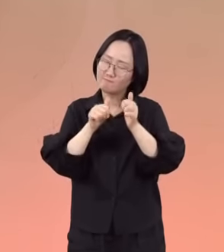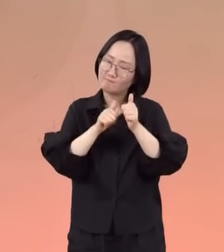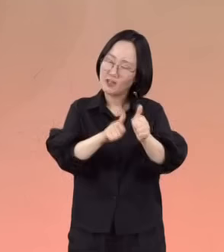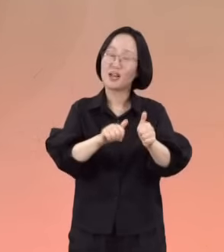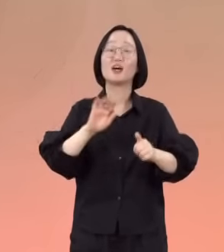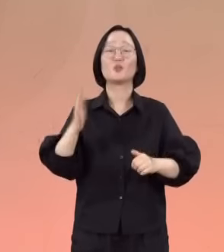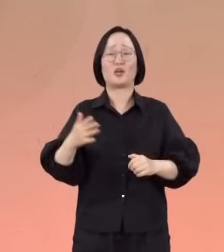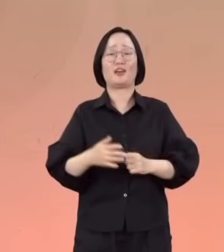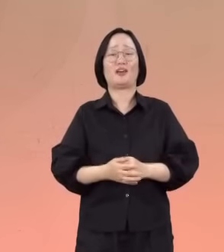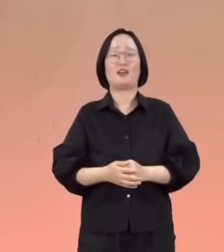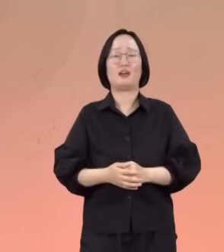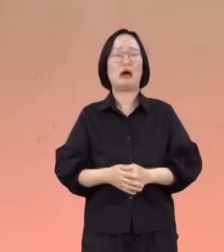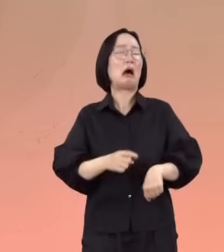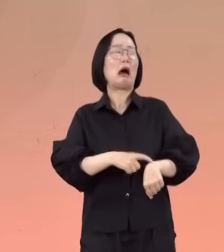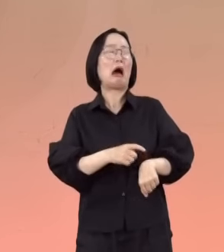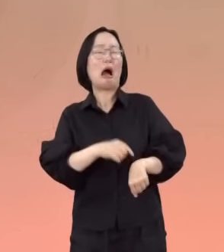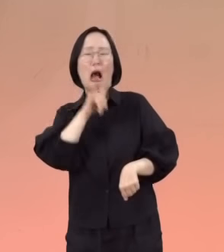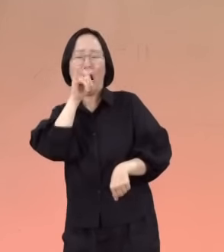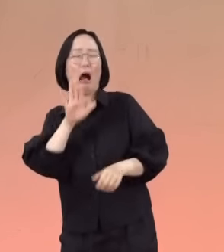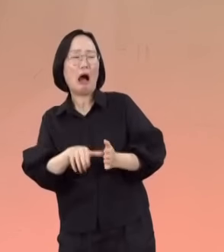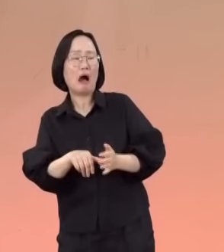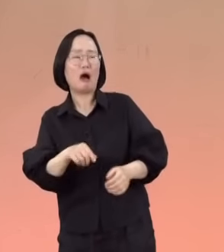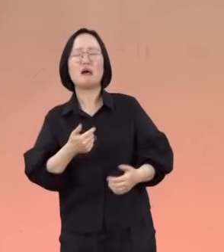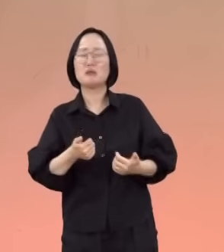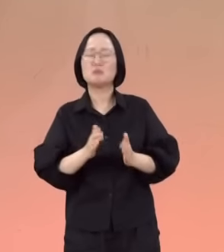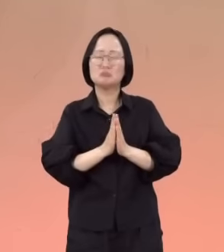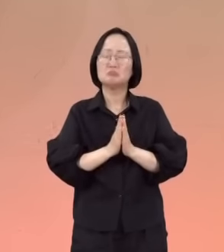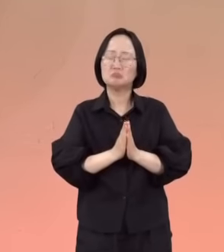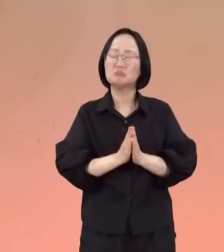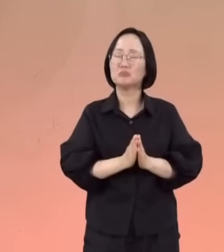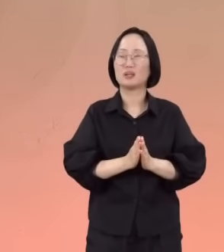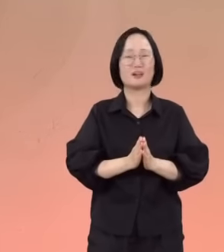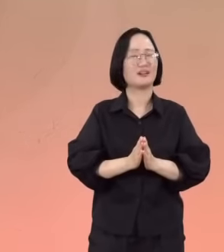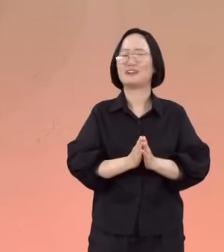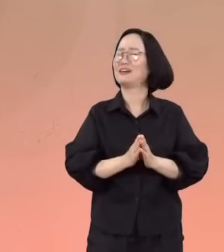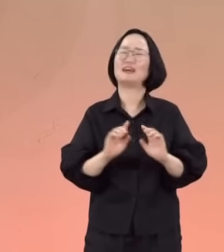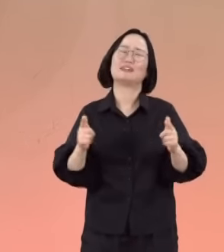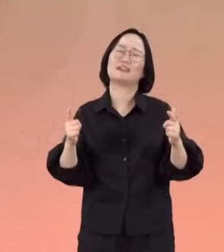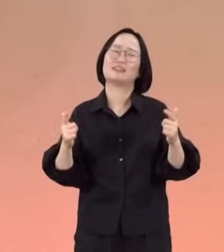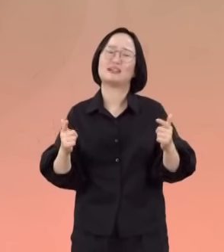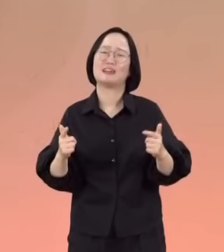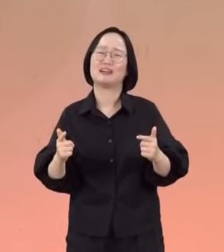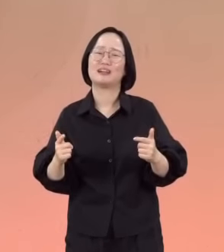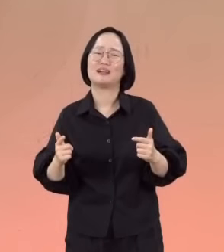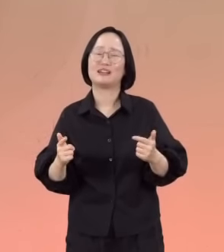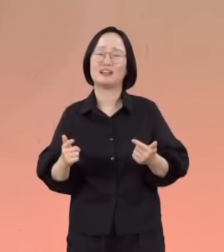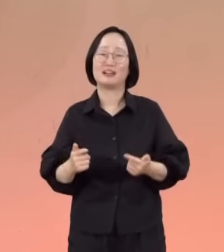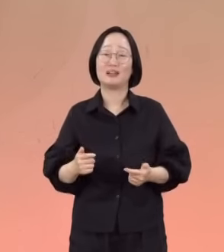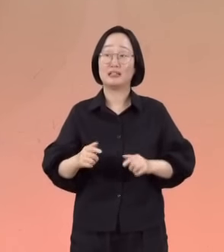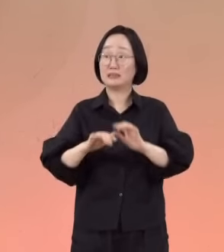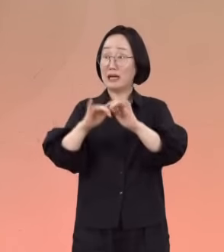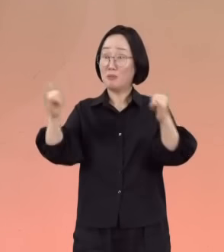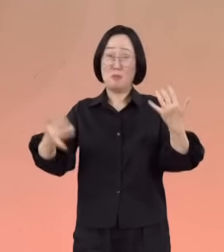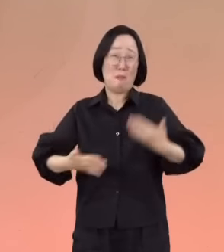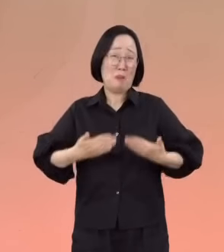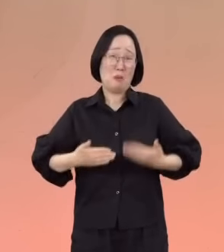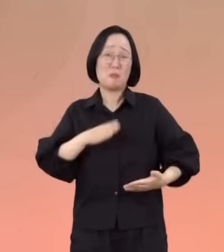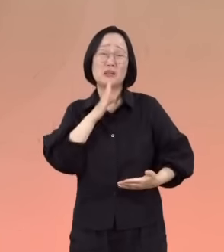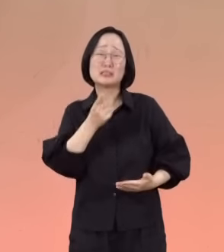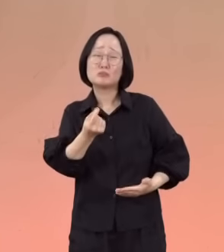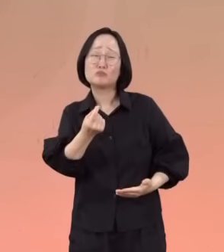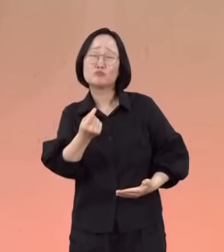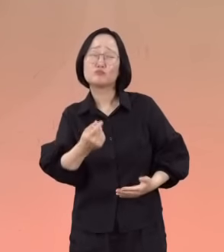돼요 아 우리 현대인들 얼마나 바빠요 너무 바빠요 스님이 저도 너무 바빠요 제가 책 보는 걸